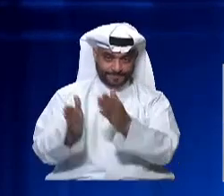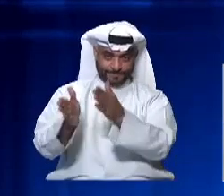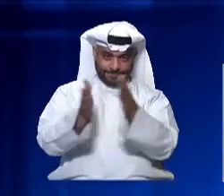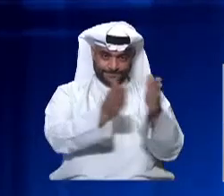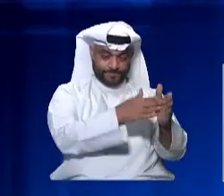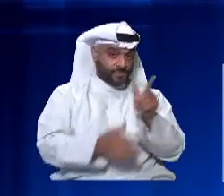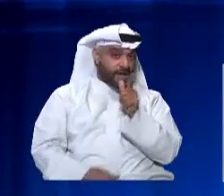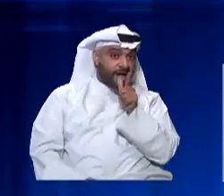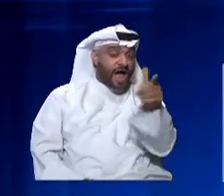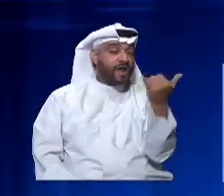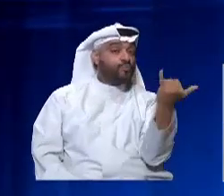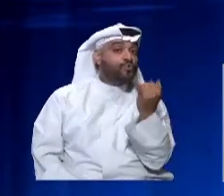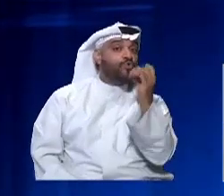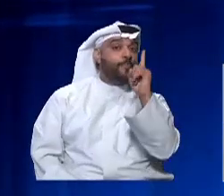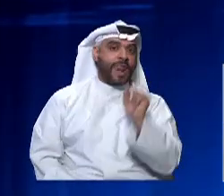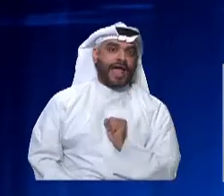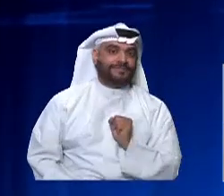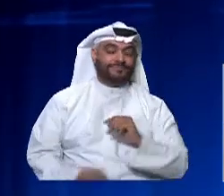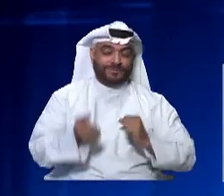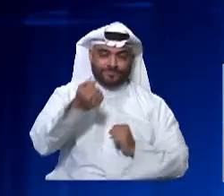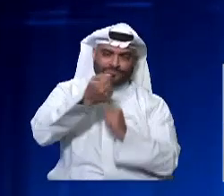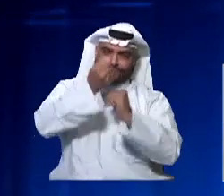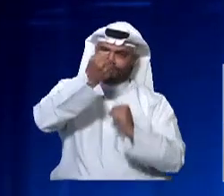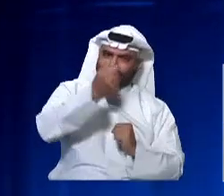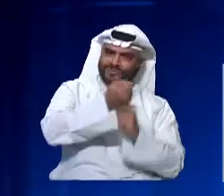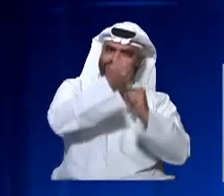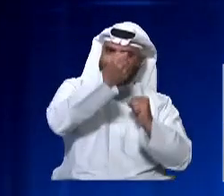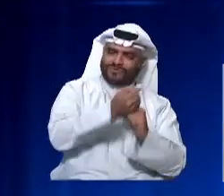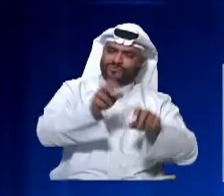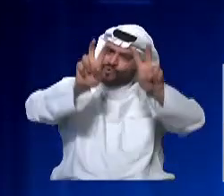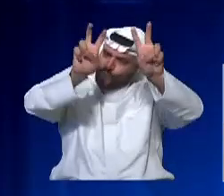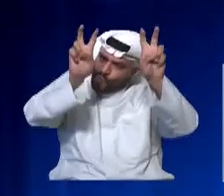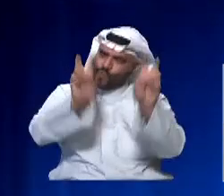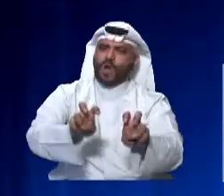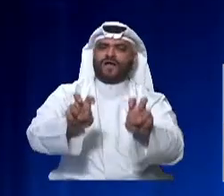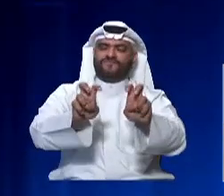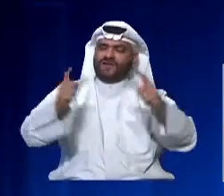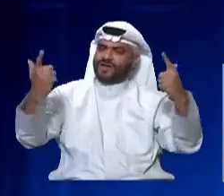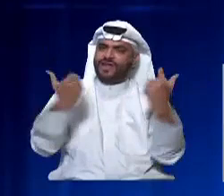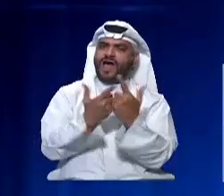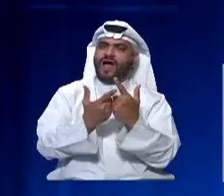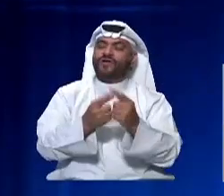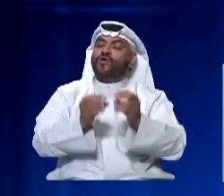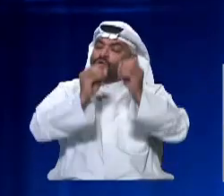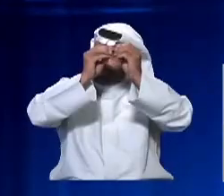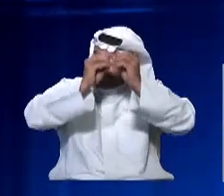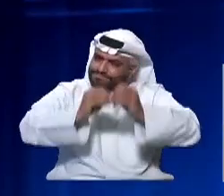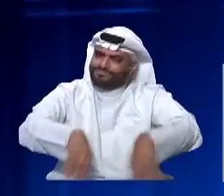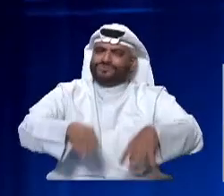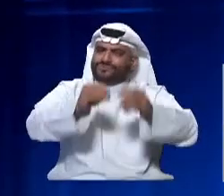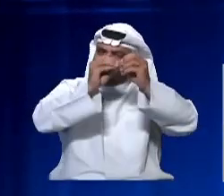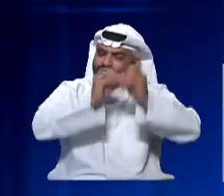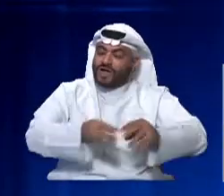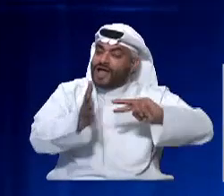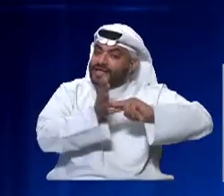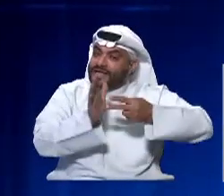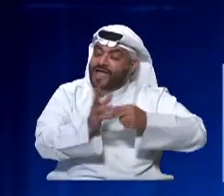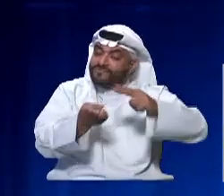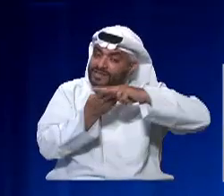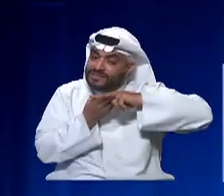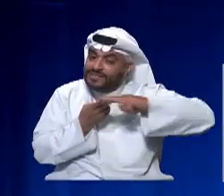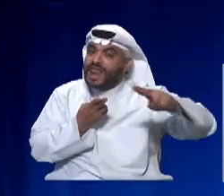شدد على أهمية دعم المساعي الدولية الرامية إلى وقف إطلاق النار وخفض التصعيد لإيجاد حل سلمي